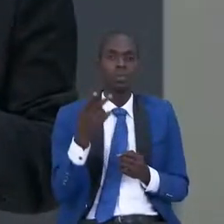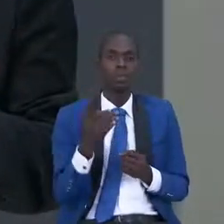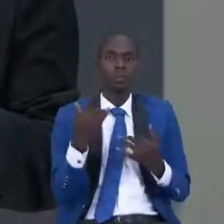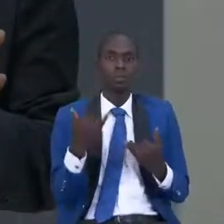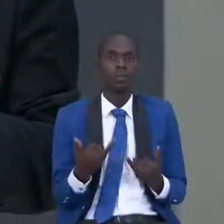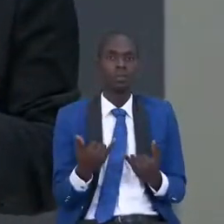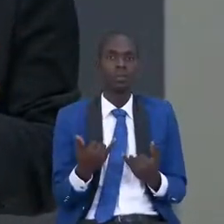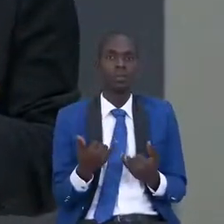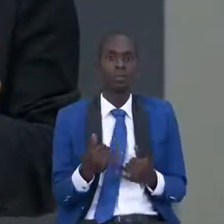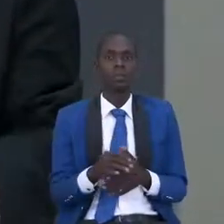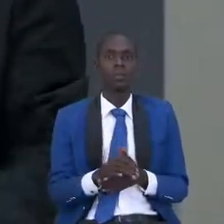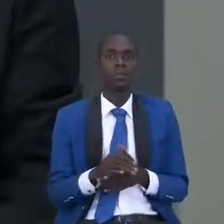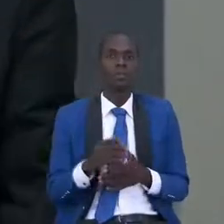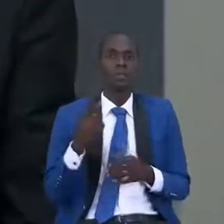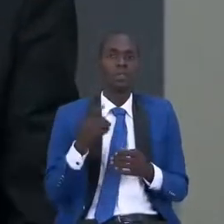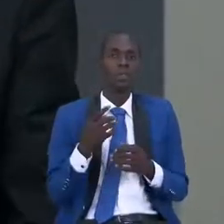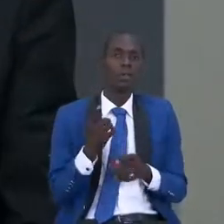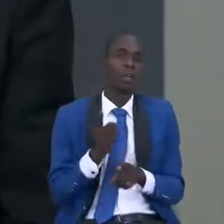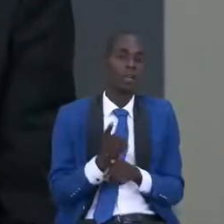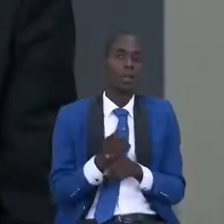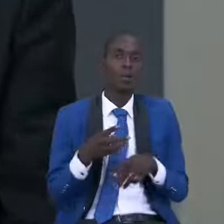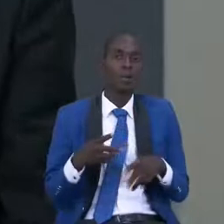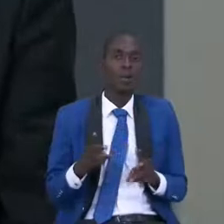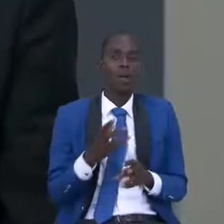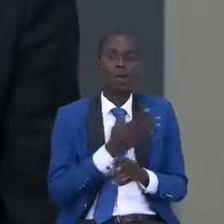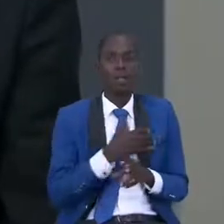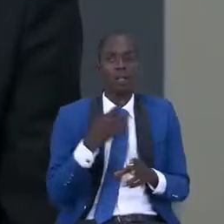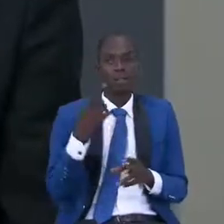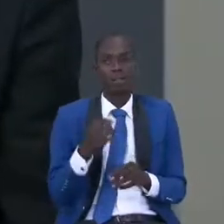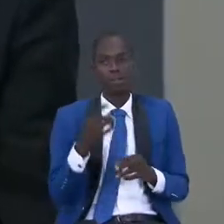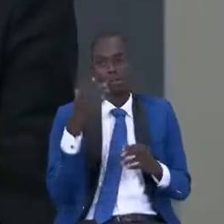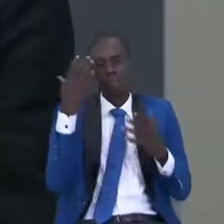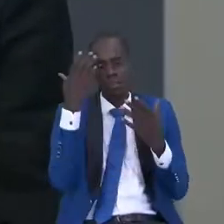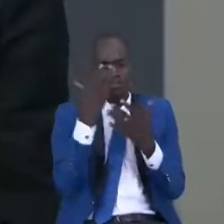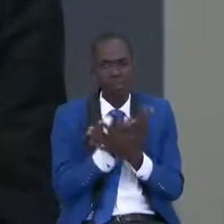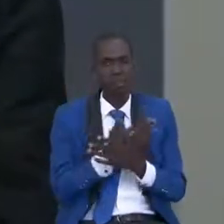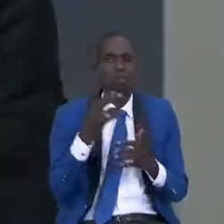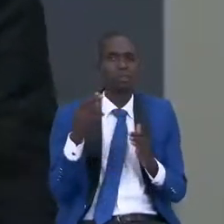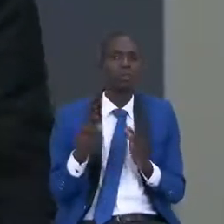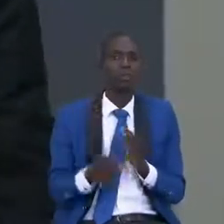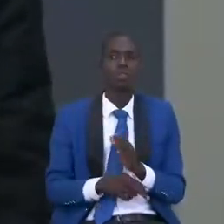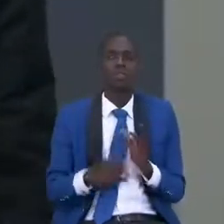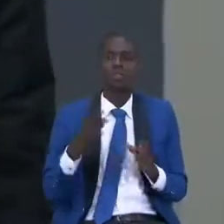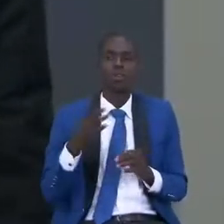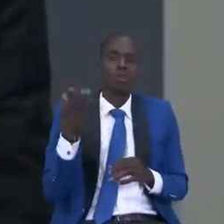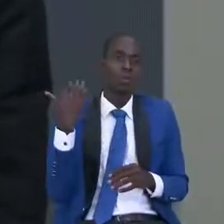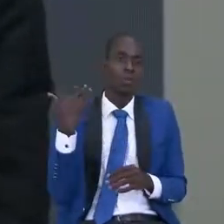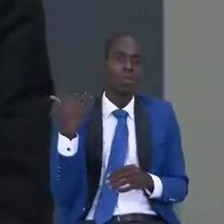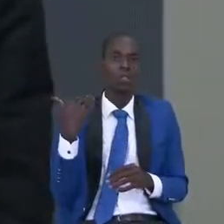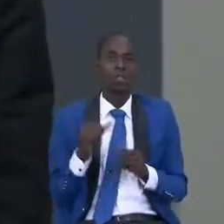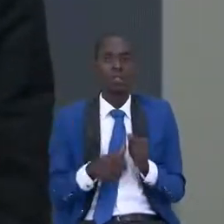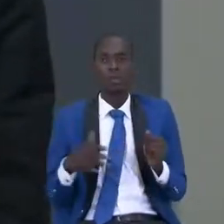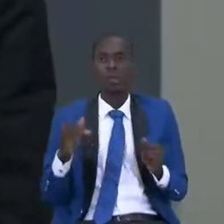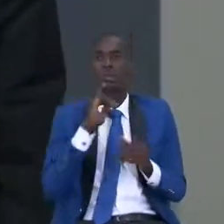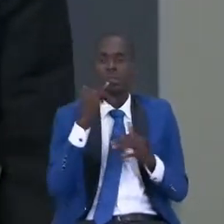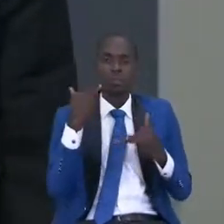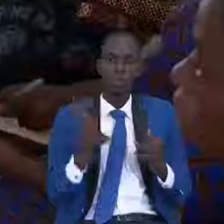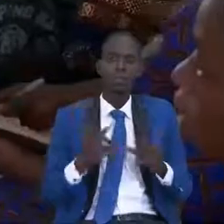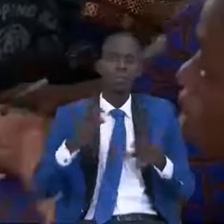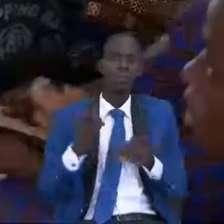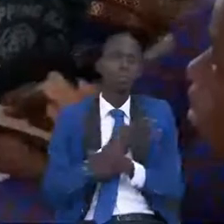de façon radieuse et les ténèbres de l'incrédulité et l'ombre de l'incrédulité du passé, tout est passé.